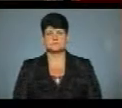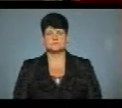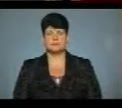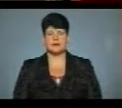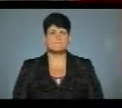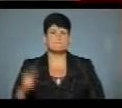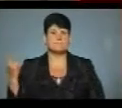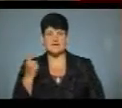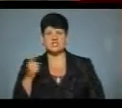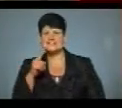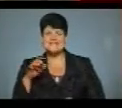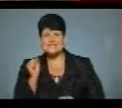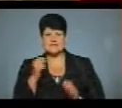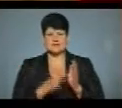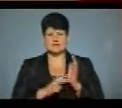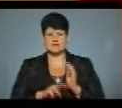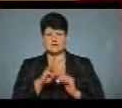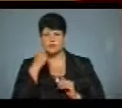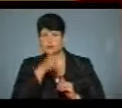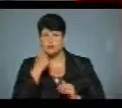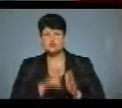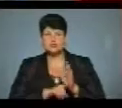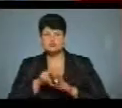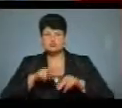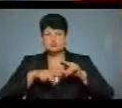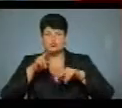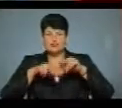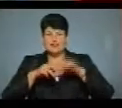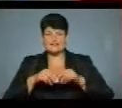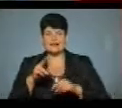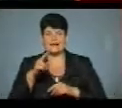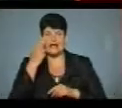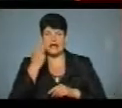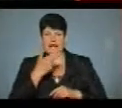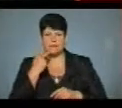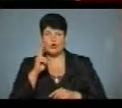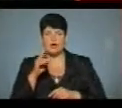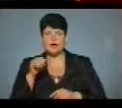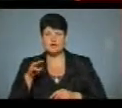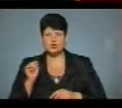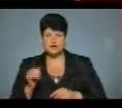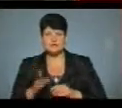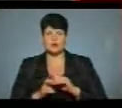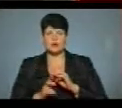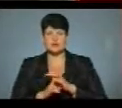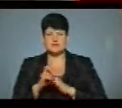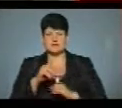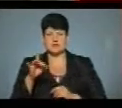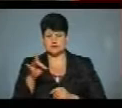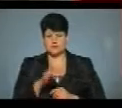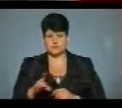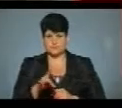Вперше за 73 роки волонтери розпочали відбудовувати римо-католицький костел Святої Розалії, що на Збаращині. Робимо